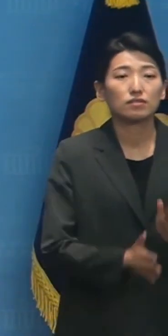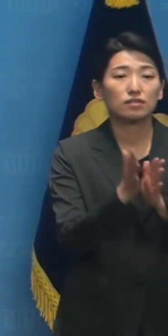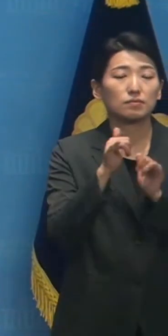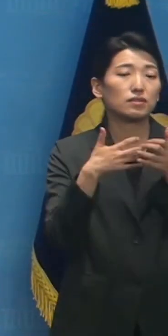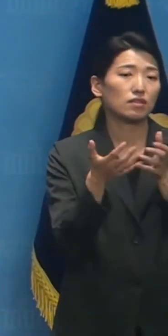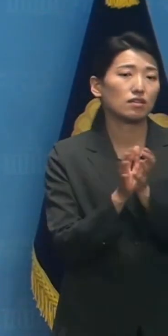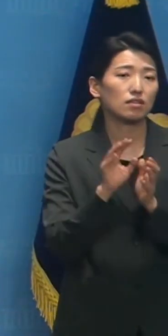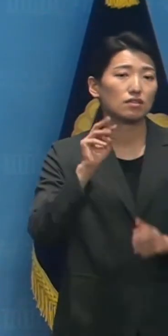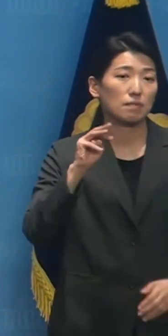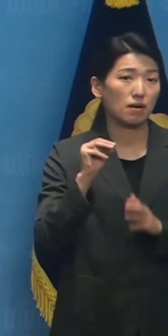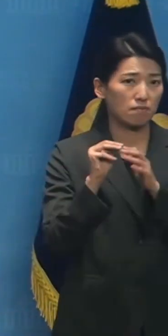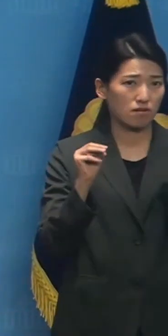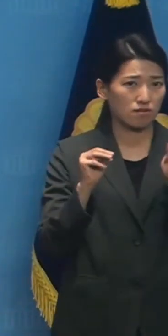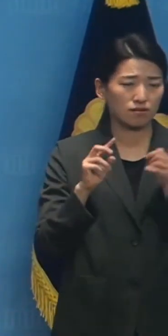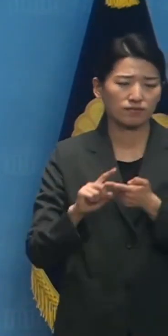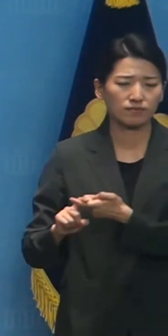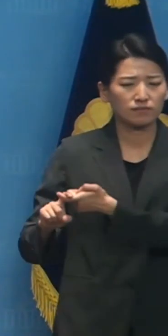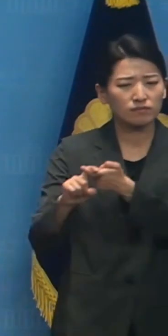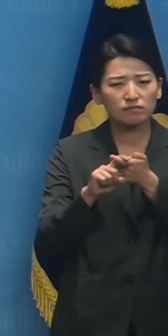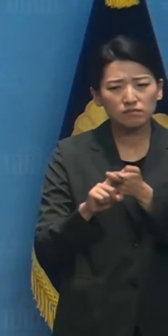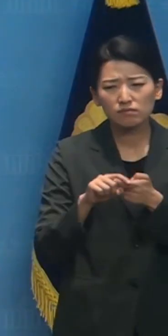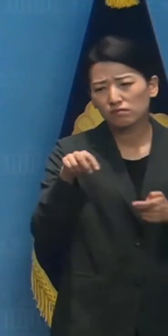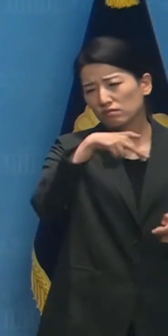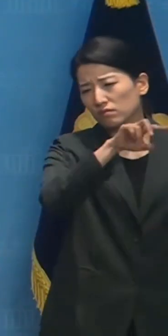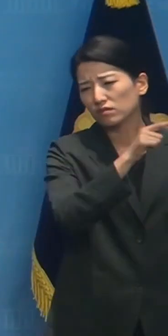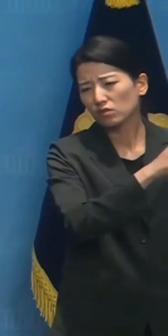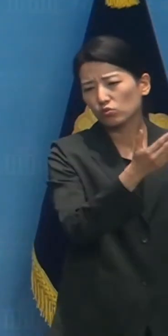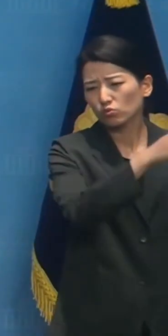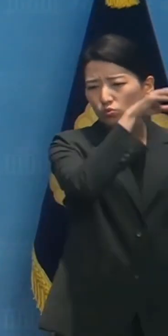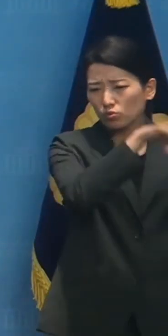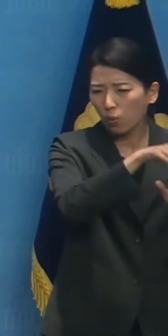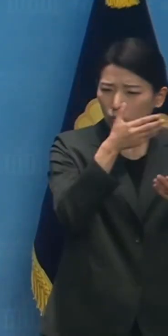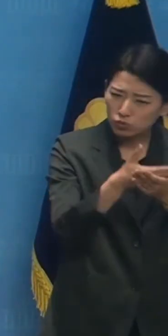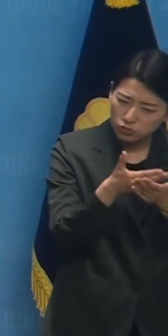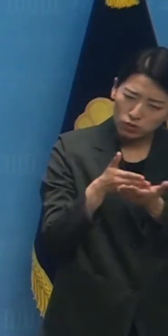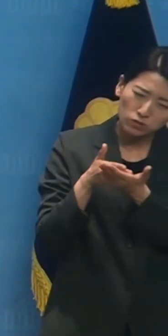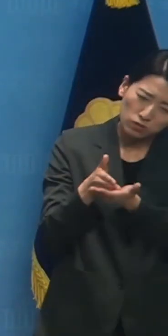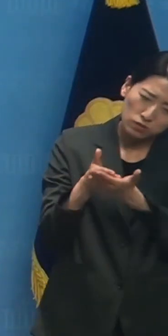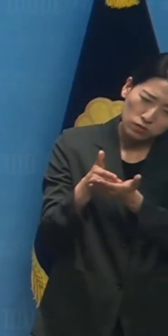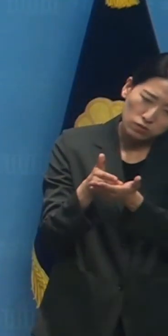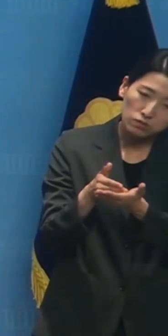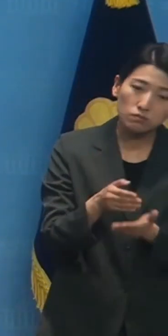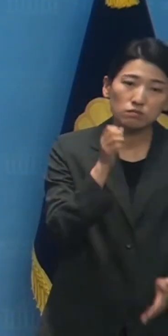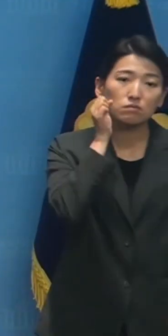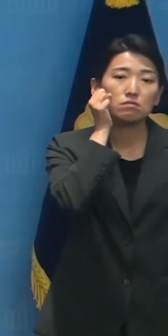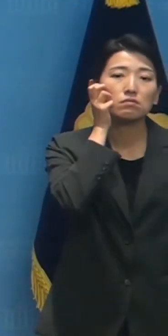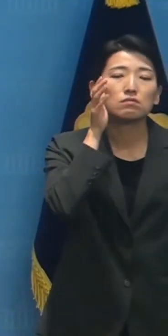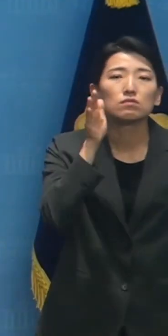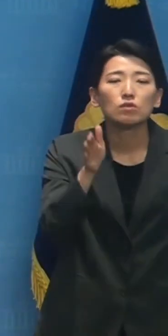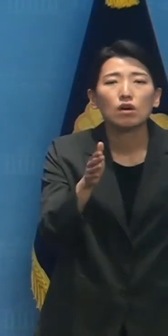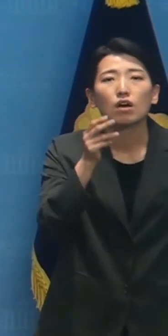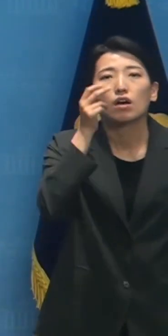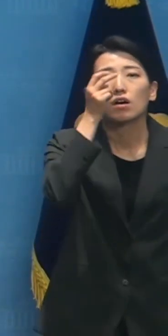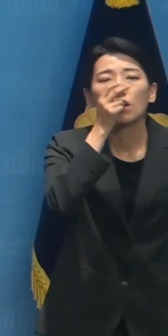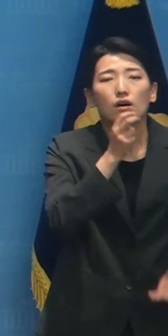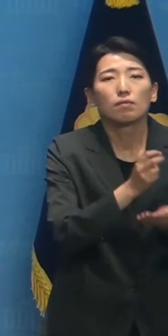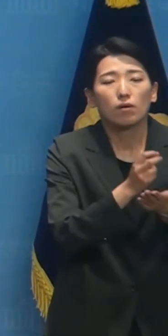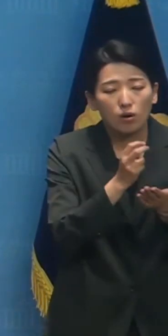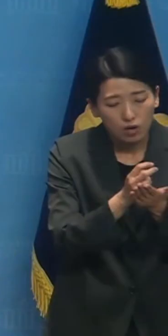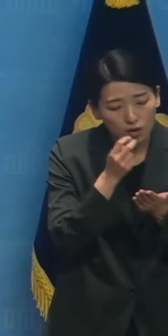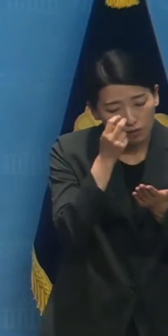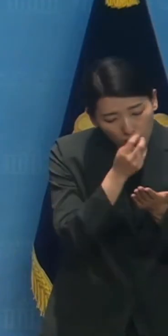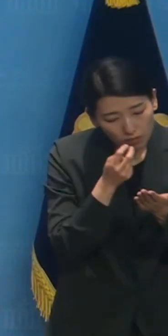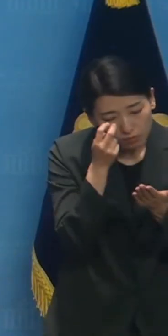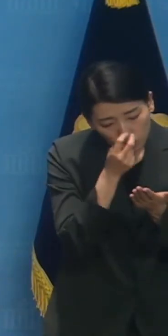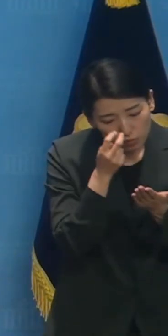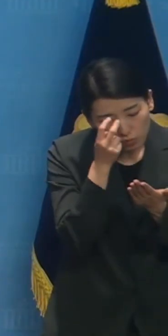3만여 명이 연대에서 구속 수사를 촉구했음에도 몇 달째 법리 검토 중이라는 답변만 반복하는 경찰의